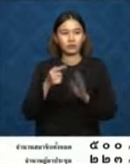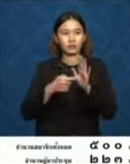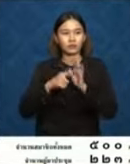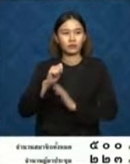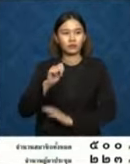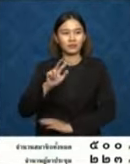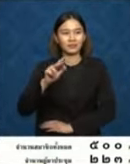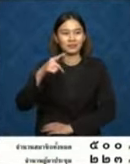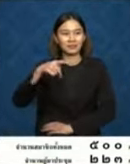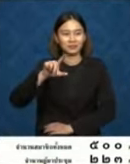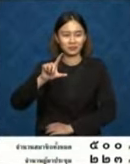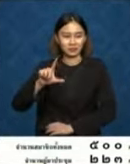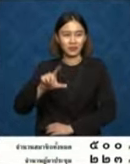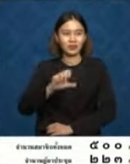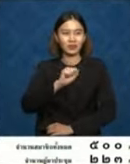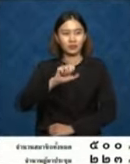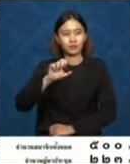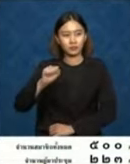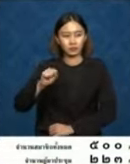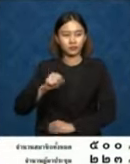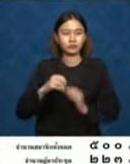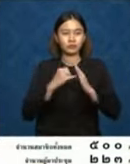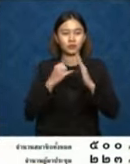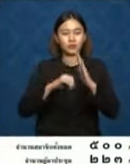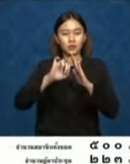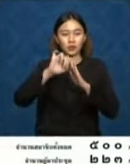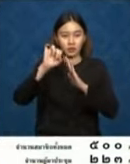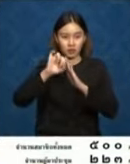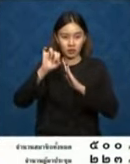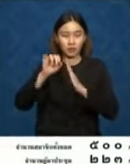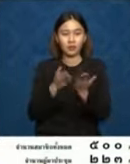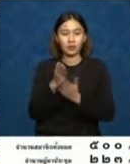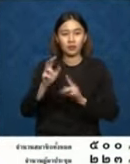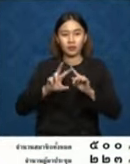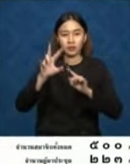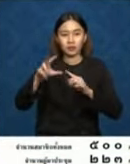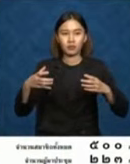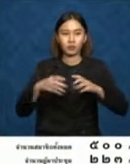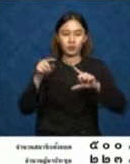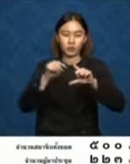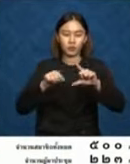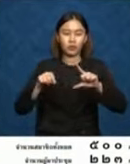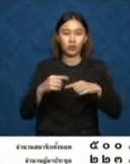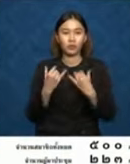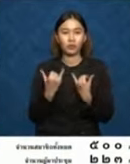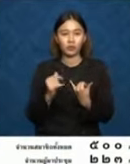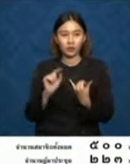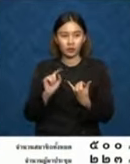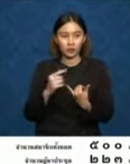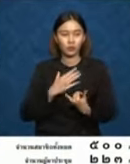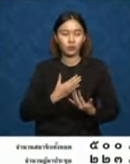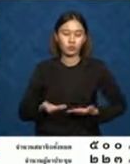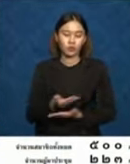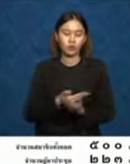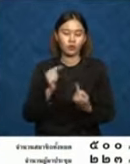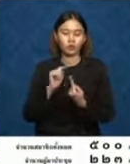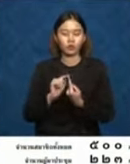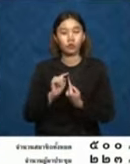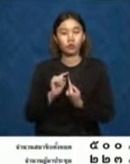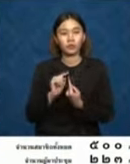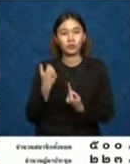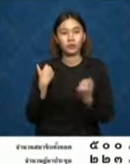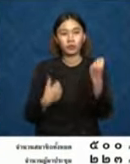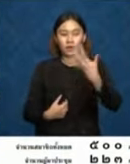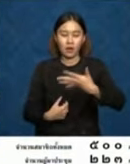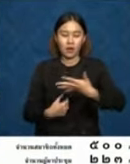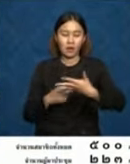จักชัยกุลสมาชิกสภาผู้แทนราษฎรจังหวัดเชียงใหม่เขต3พรรคก้าวไกลครับวันนี้ผมมีเรื่องปรึกษาหารือทั้งหมด5เรื่องนะ